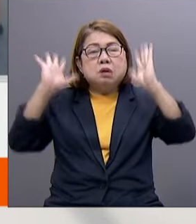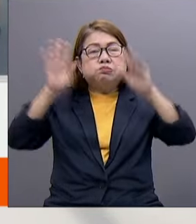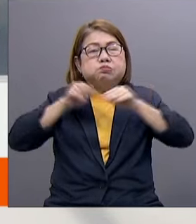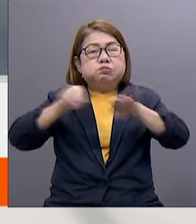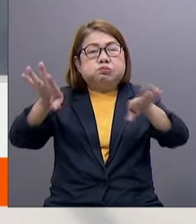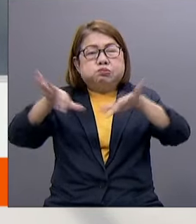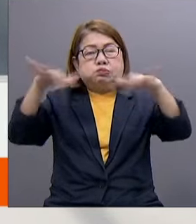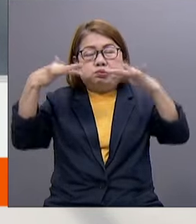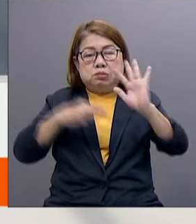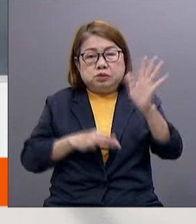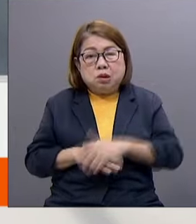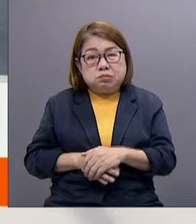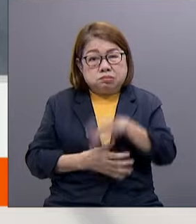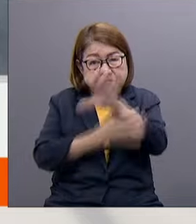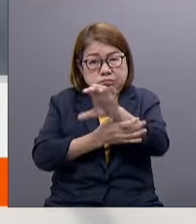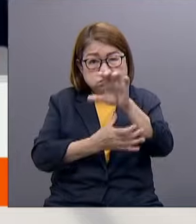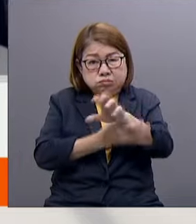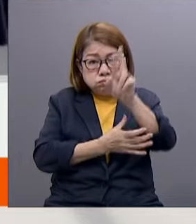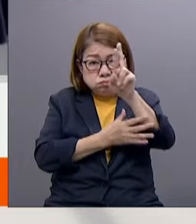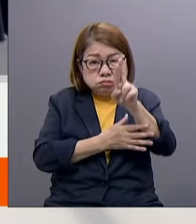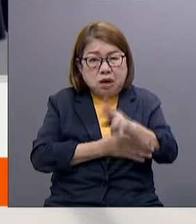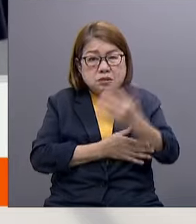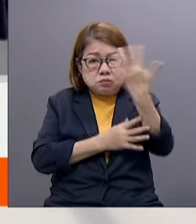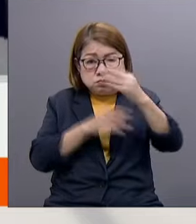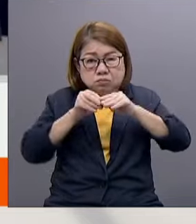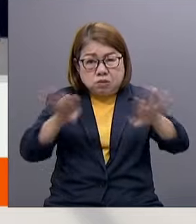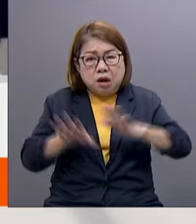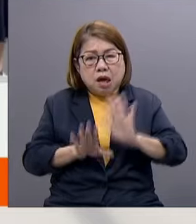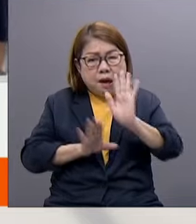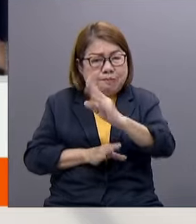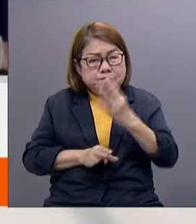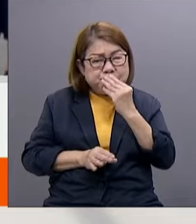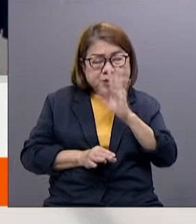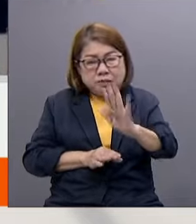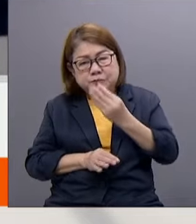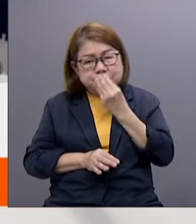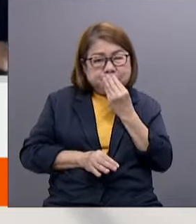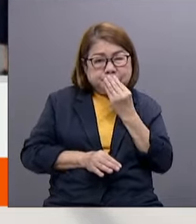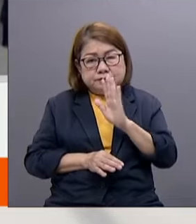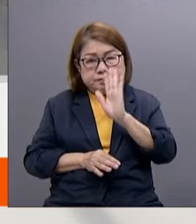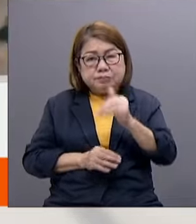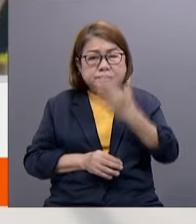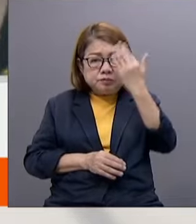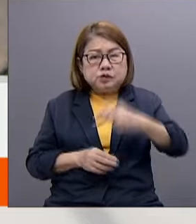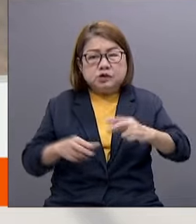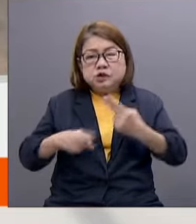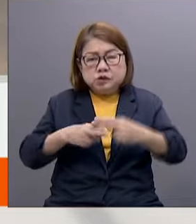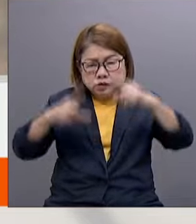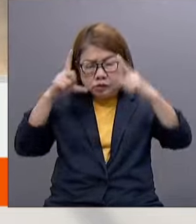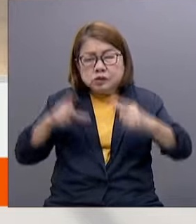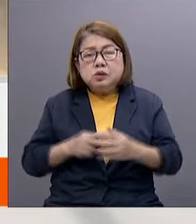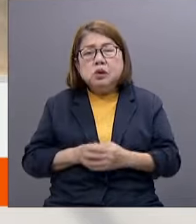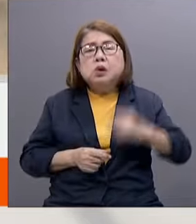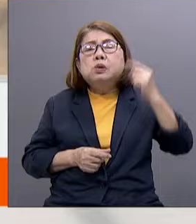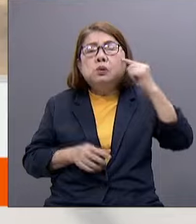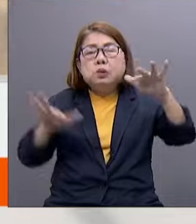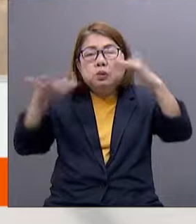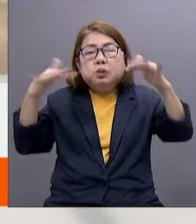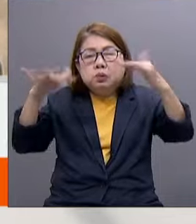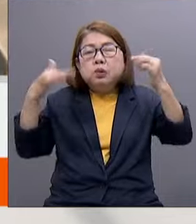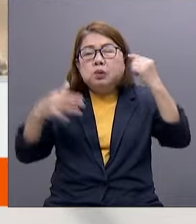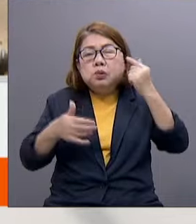าห้ามใช่ป่ะห้ามออกสื่อห้ามพูดห้ามอะไรเพราะว่าทุกคนดีเด่นดังคนดูจาก